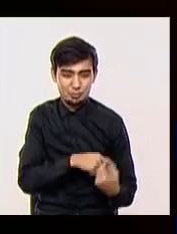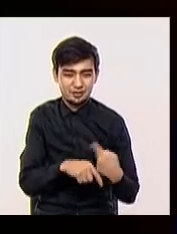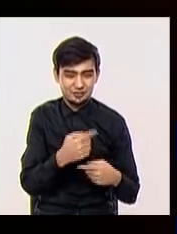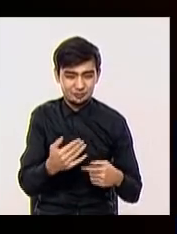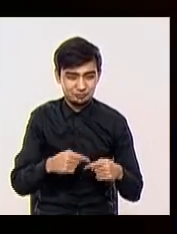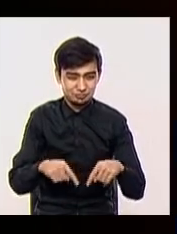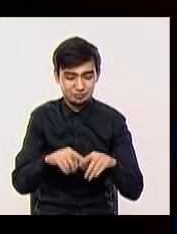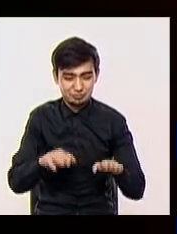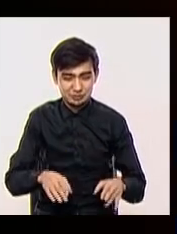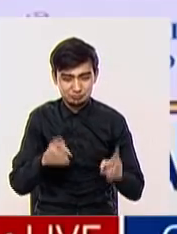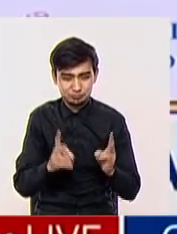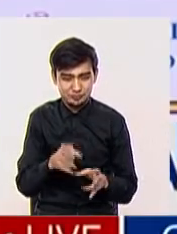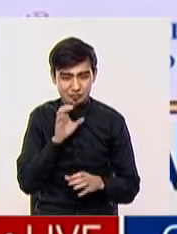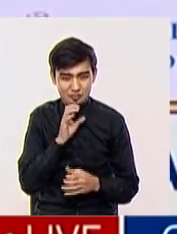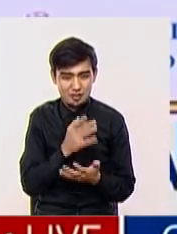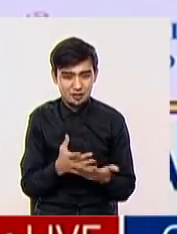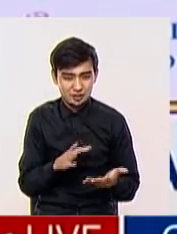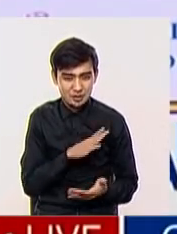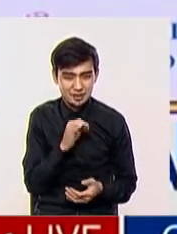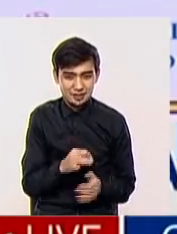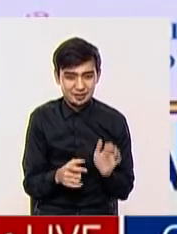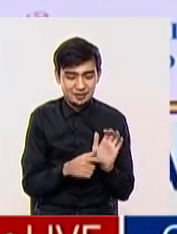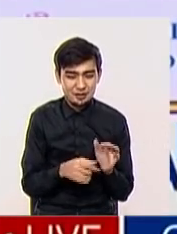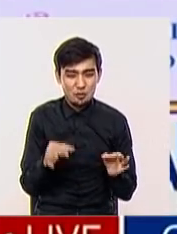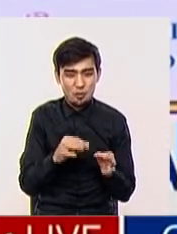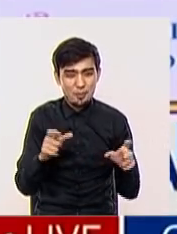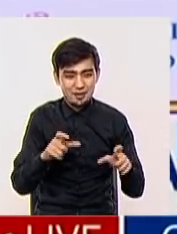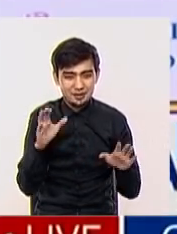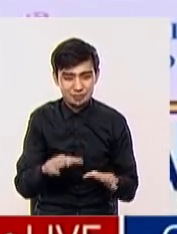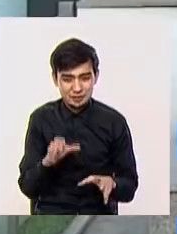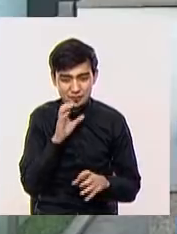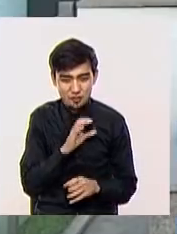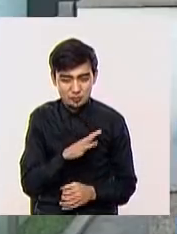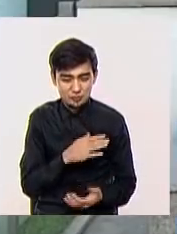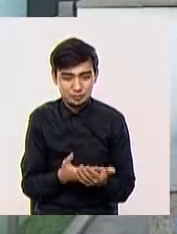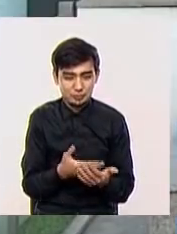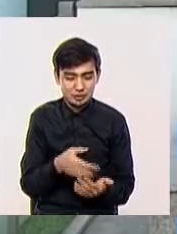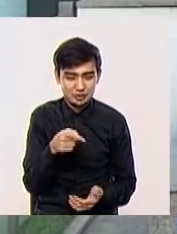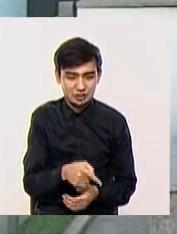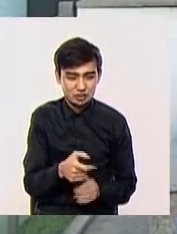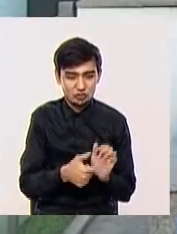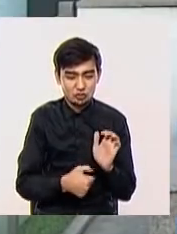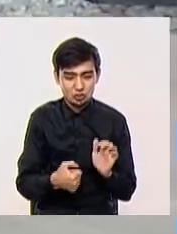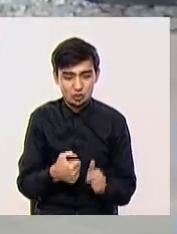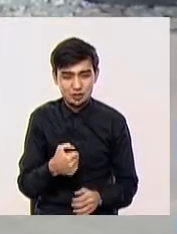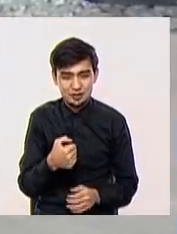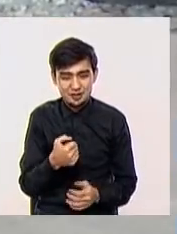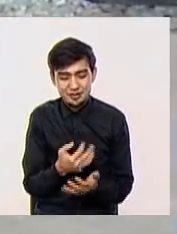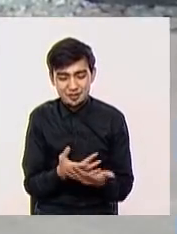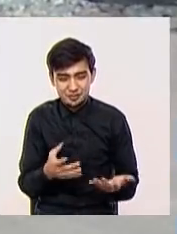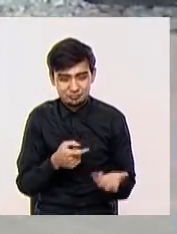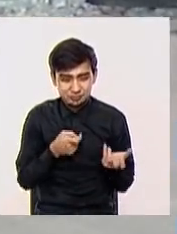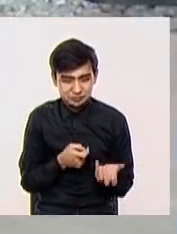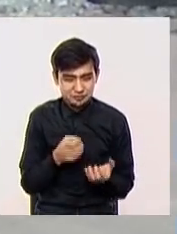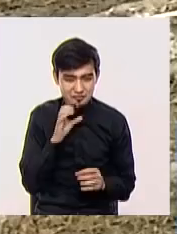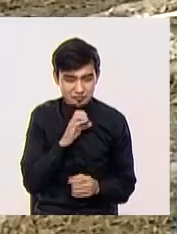подверглись разграблению. По обновленным данным, из 7 охотничьих магазинов похищено почти 1600 единиц гражданского